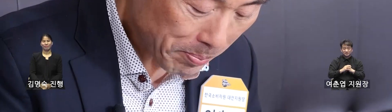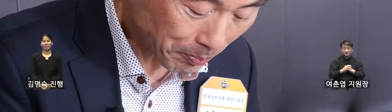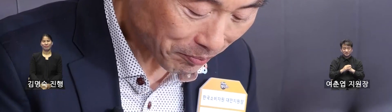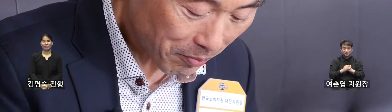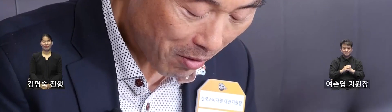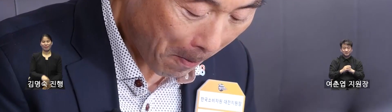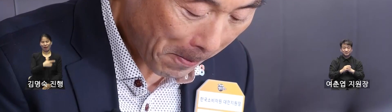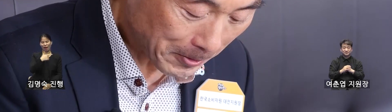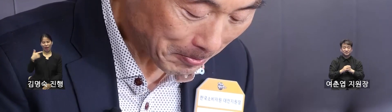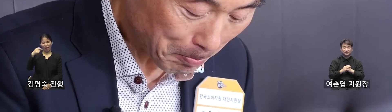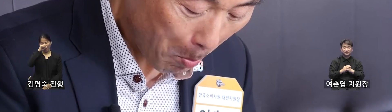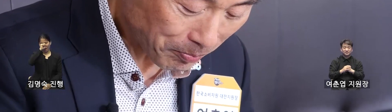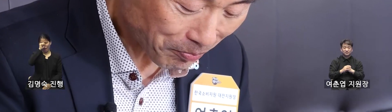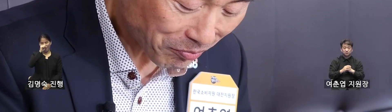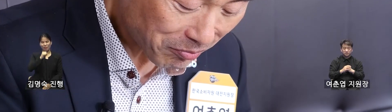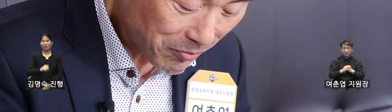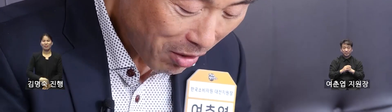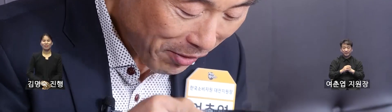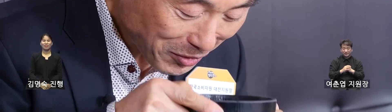너무 좋다.